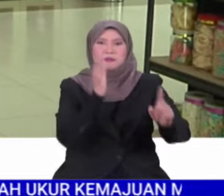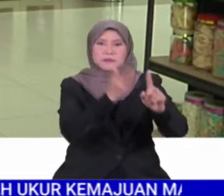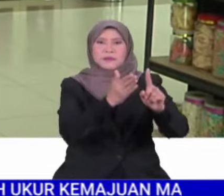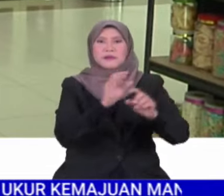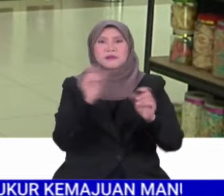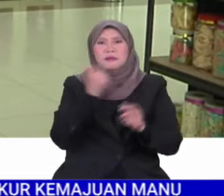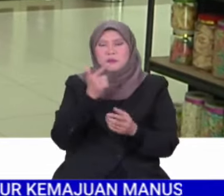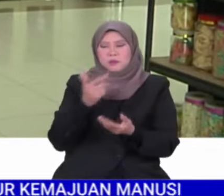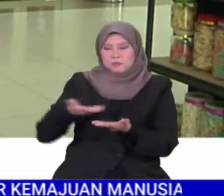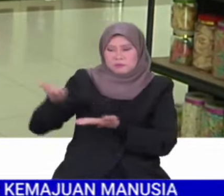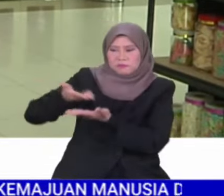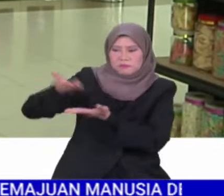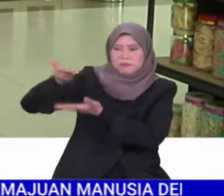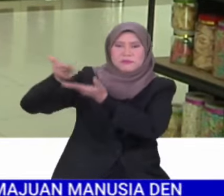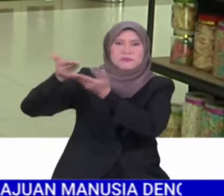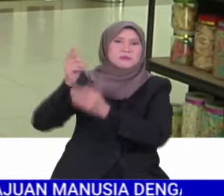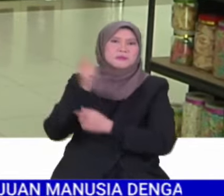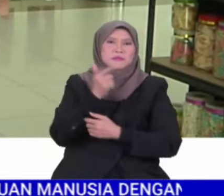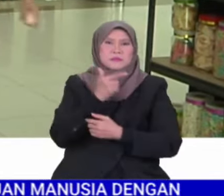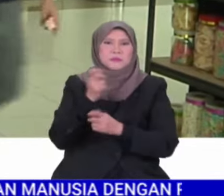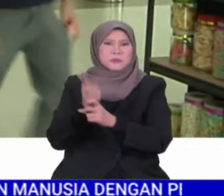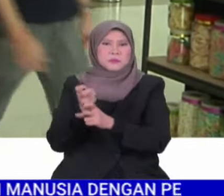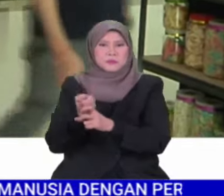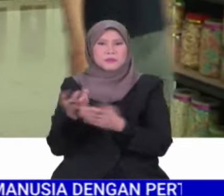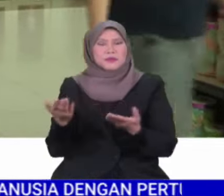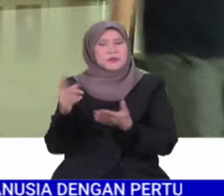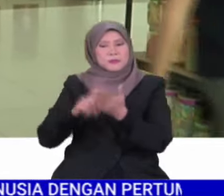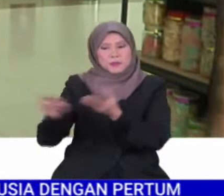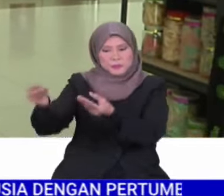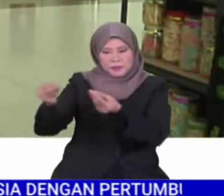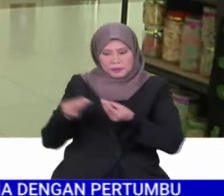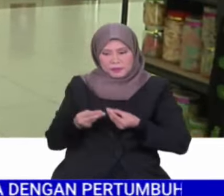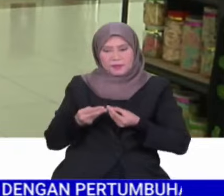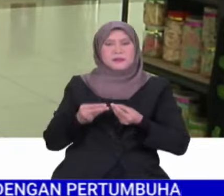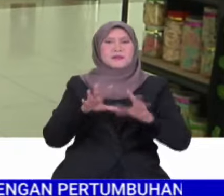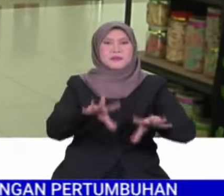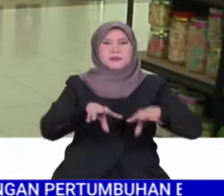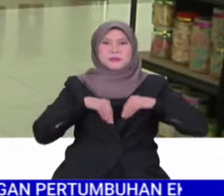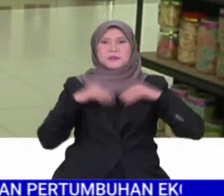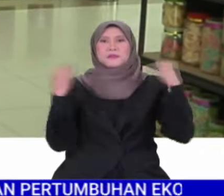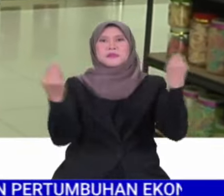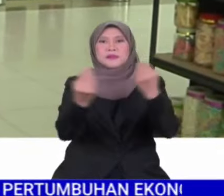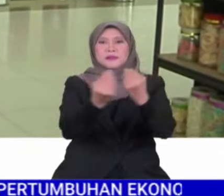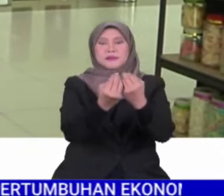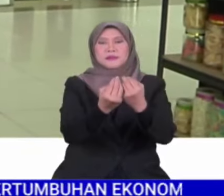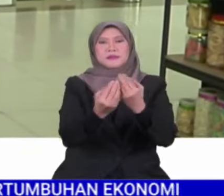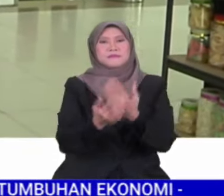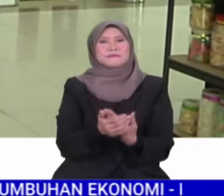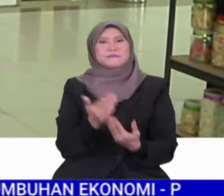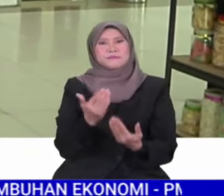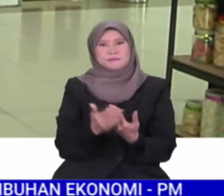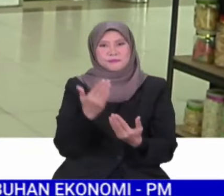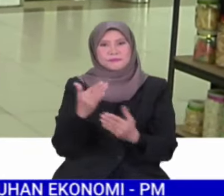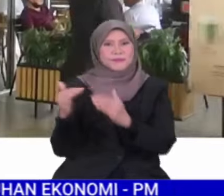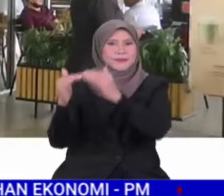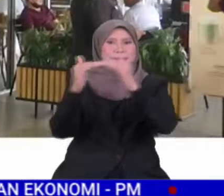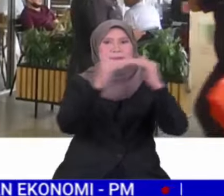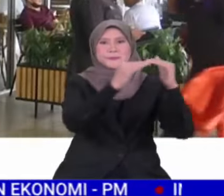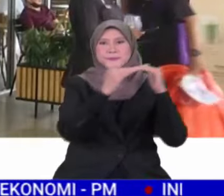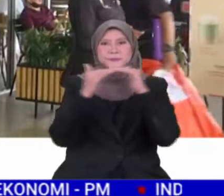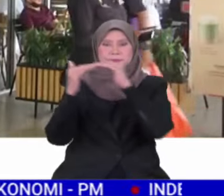kerenah birokrasi lah. So apa-apa yang akan diberi itu akan dapat diterima oleh masyarakat dengan mudah dan sama